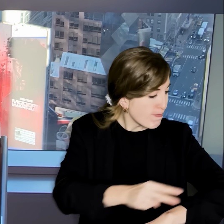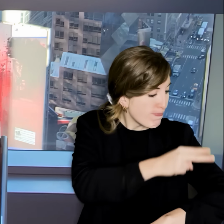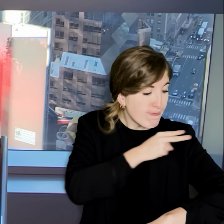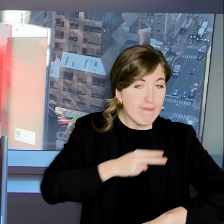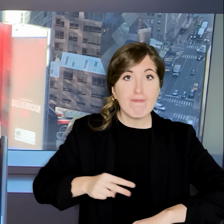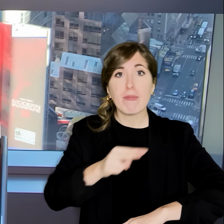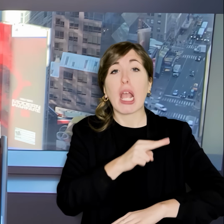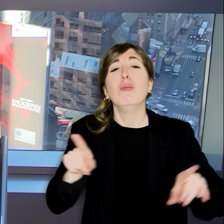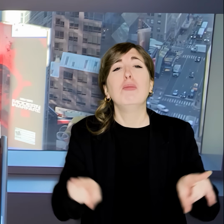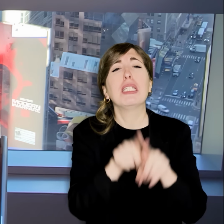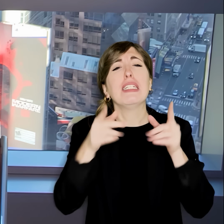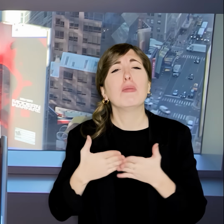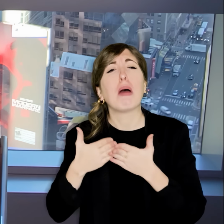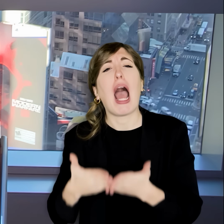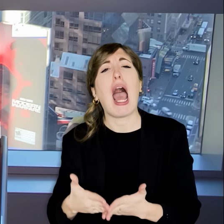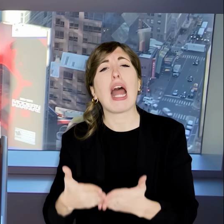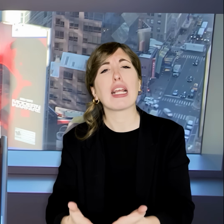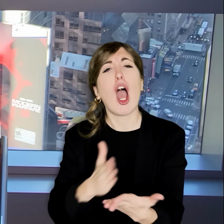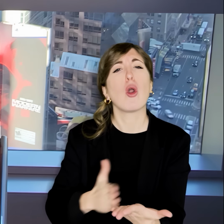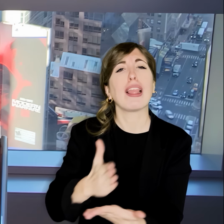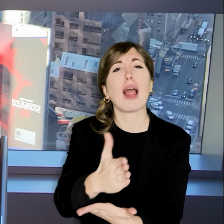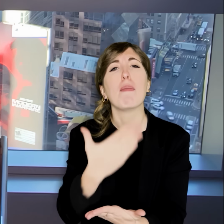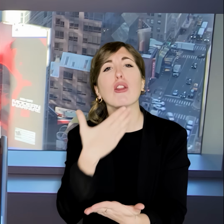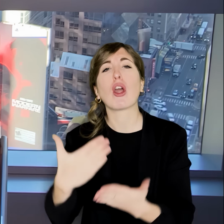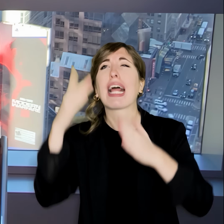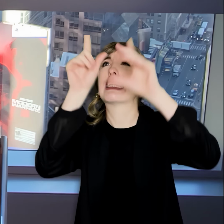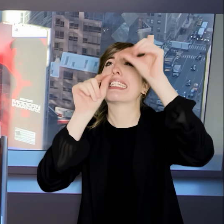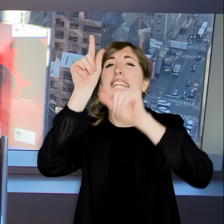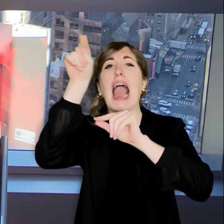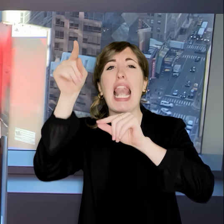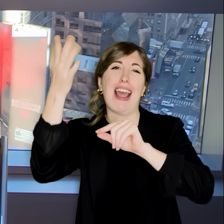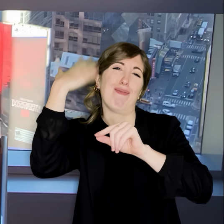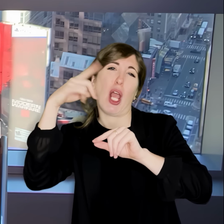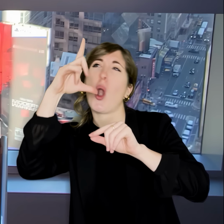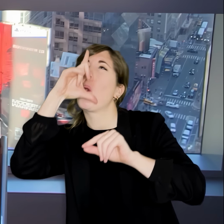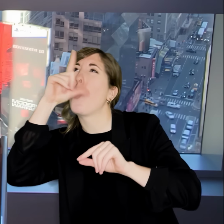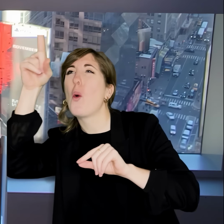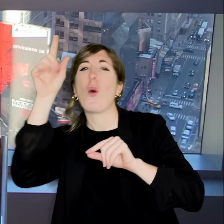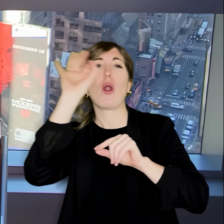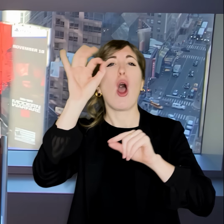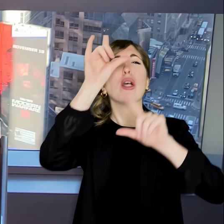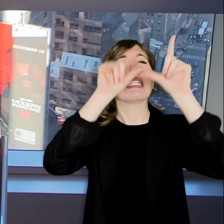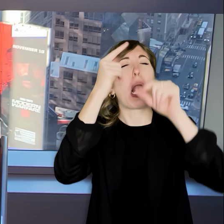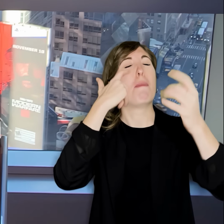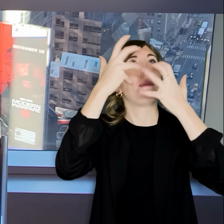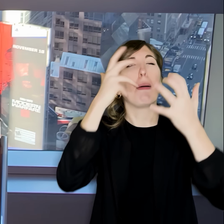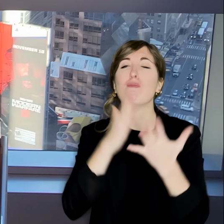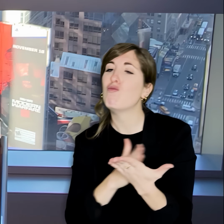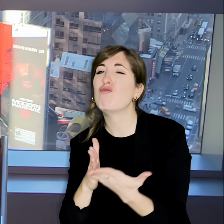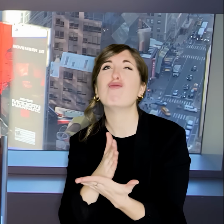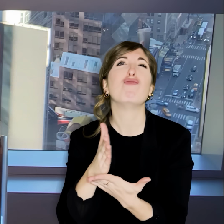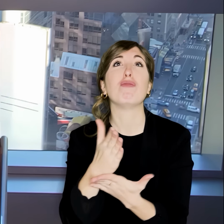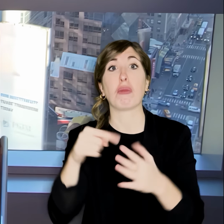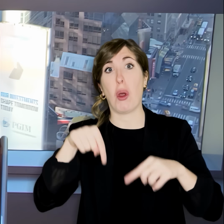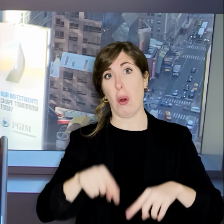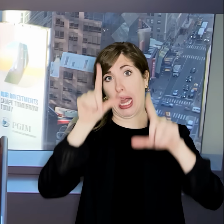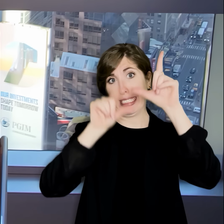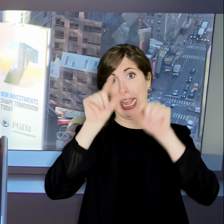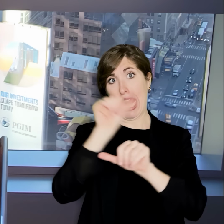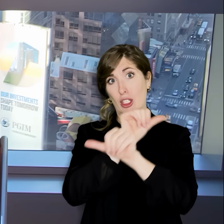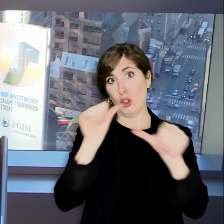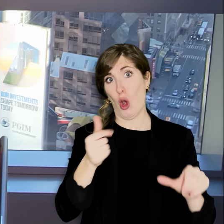stelle quindi Seguivano la stella polare la luna eccetera adesso abbiam mette le stelle e guardiamo se siamo dei romantici però non c'è